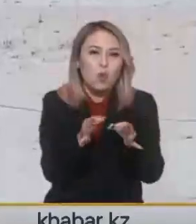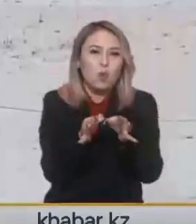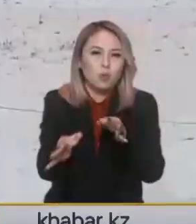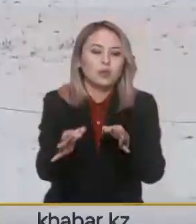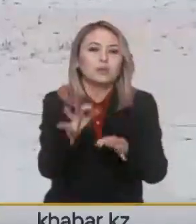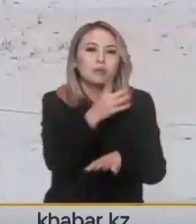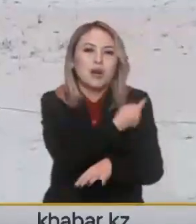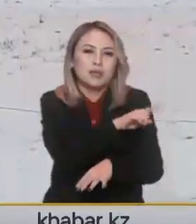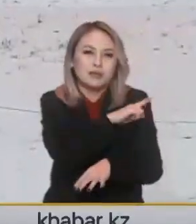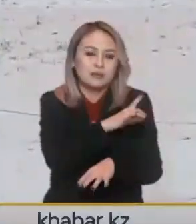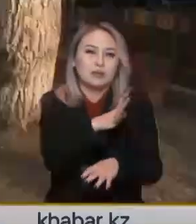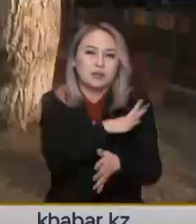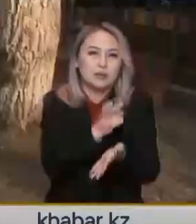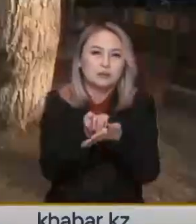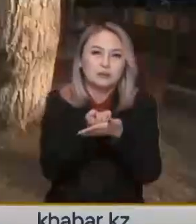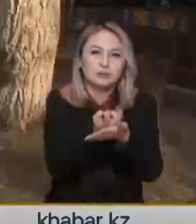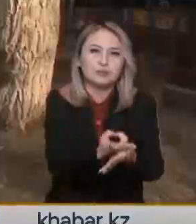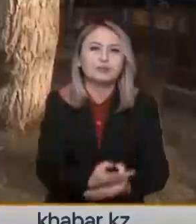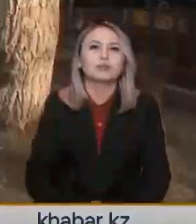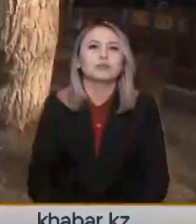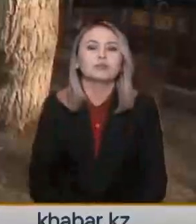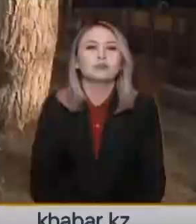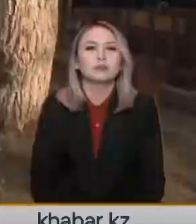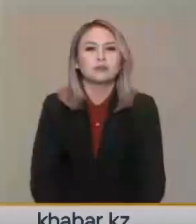облыстық көпсалалы ауруханаға жеткізілген еді.